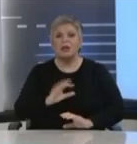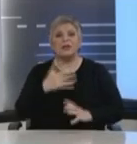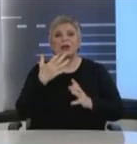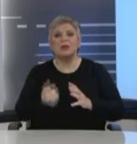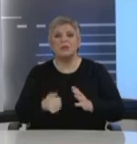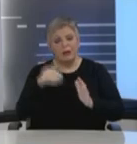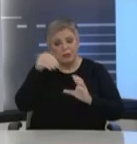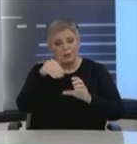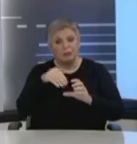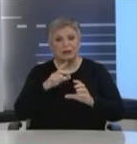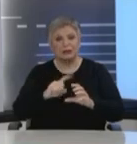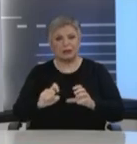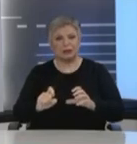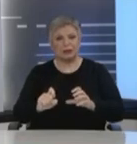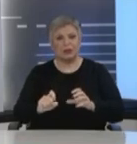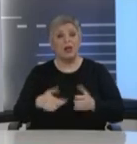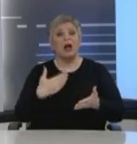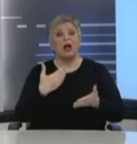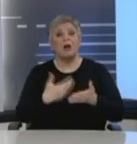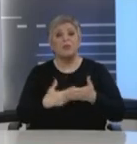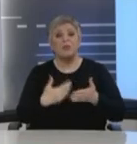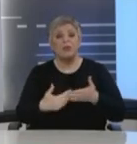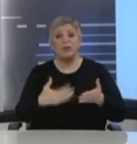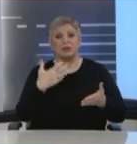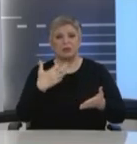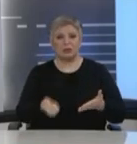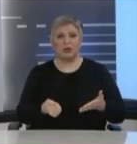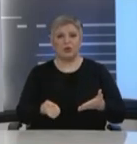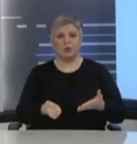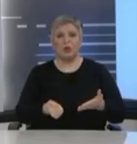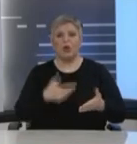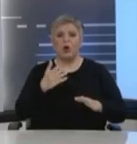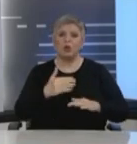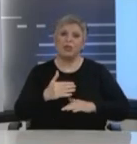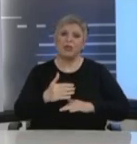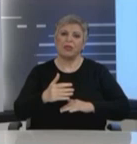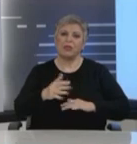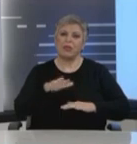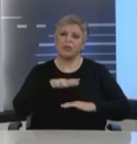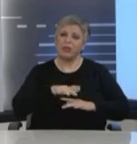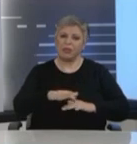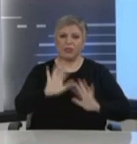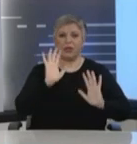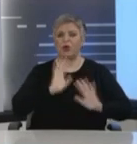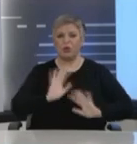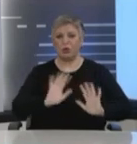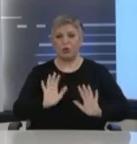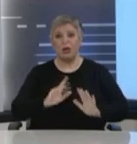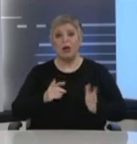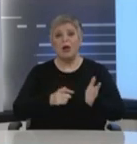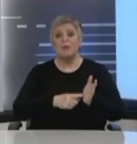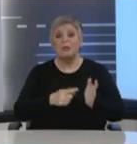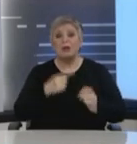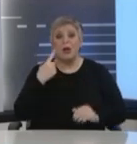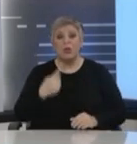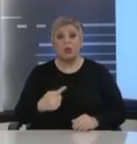Θα πρέπει να τεκμηριωθεί, χωρίς άλλη καθυστέρηση, η συγκεκριμένη ευθύνη της εταιρείας Νοβάρτης και να